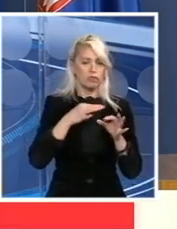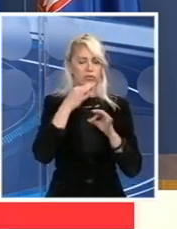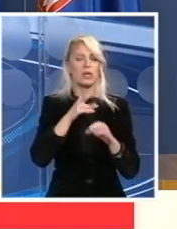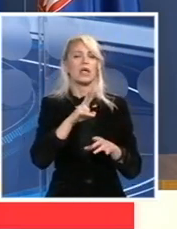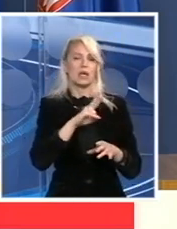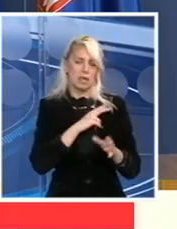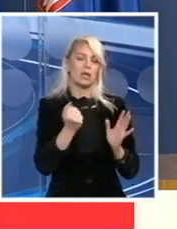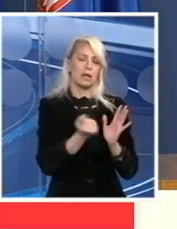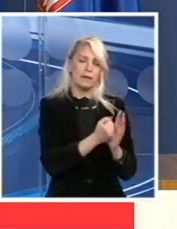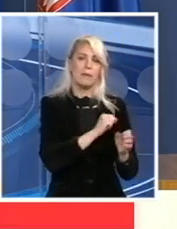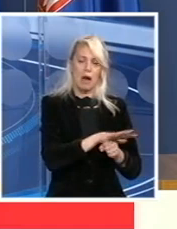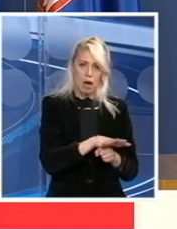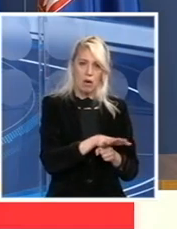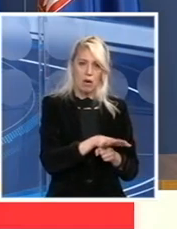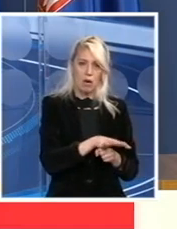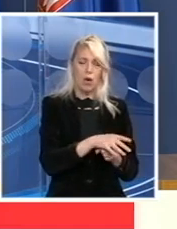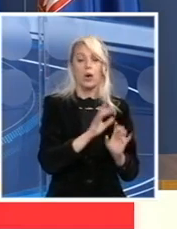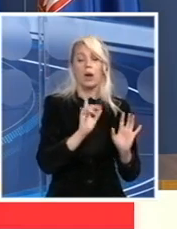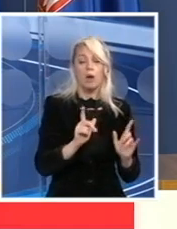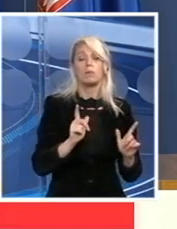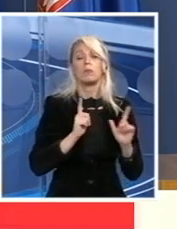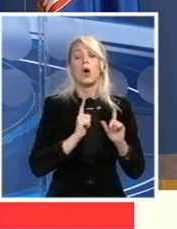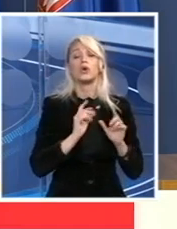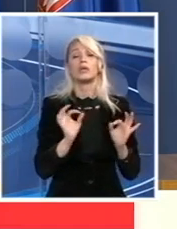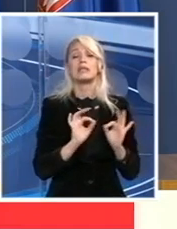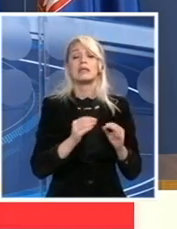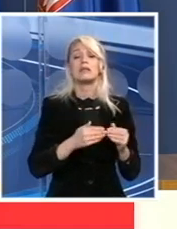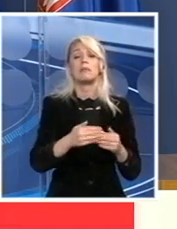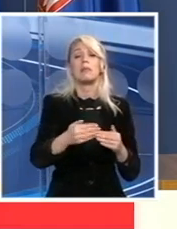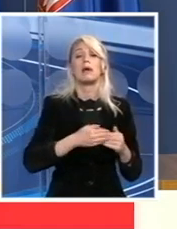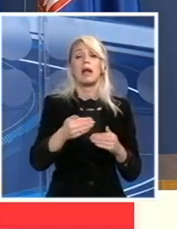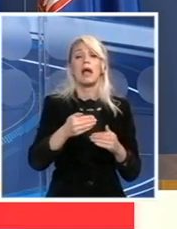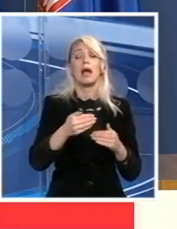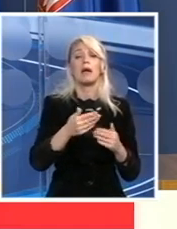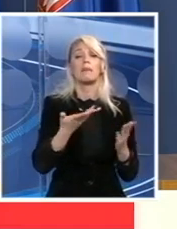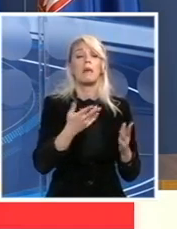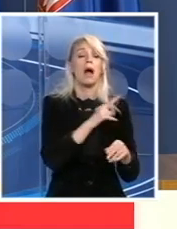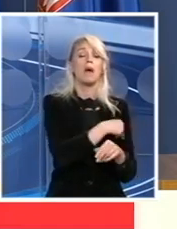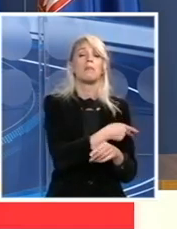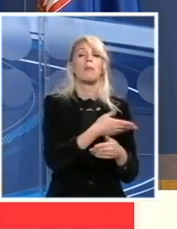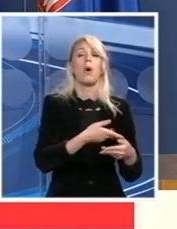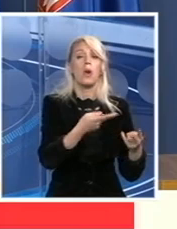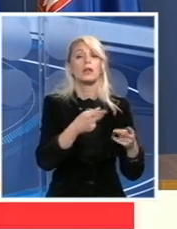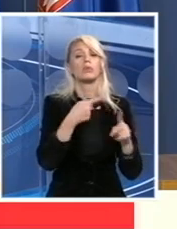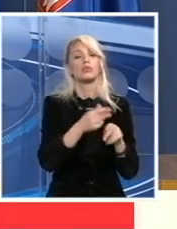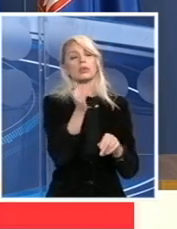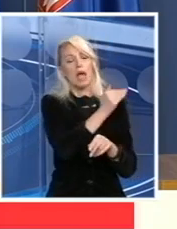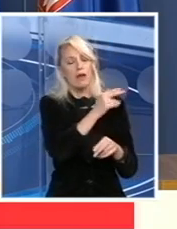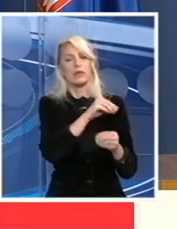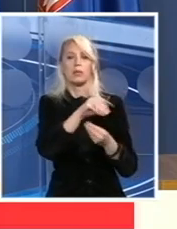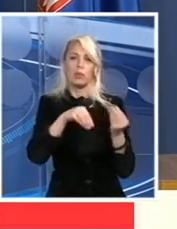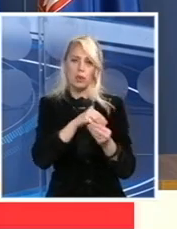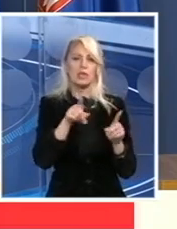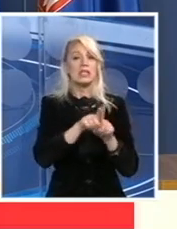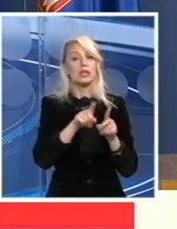na koronavirus i da budu spremni za smeštanje u adekvatnu ustanovu i da o tome obaveste porodicu, da će i